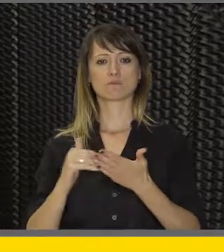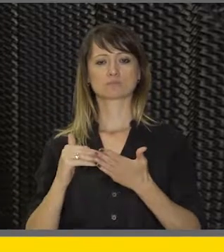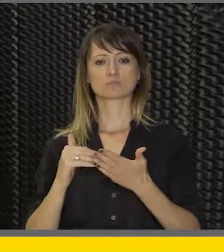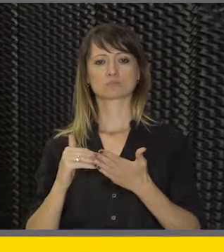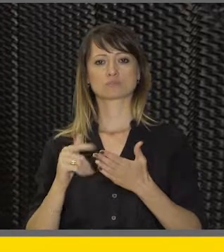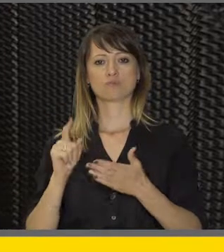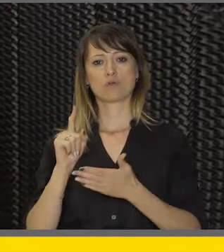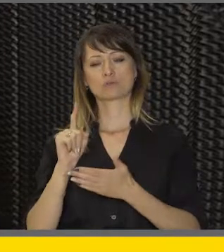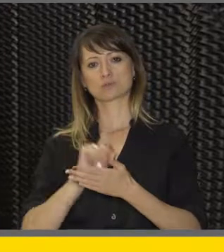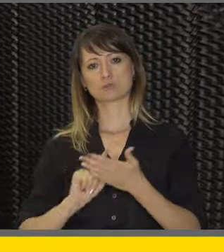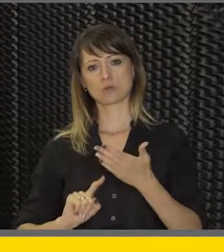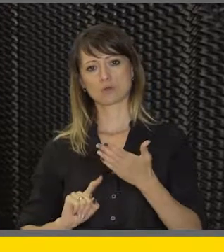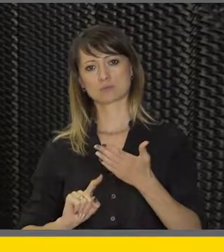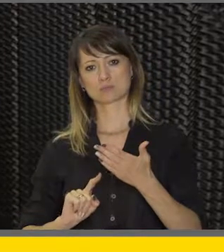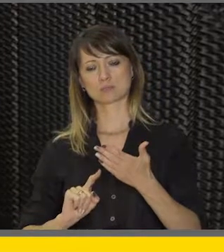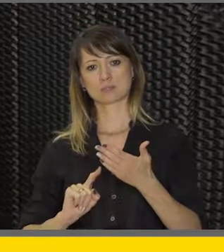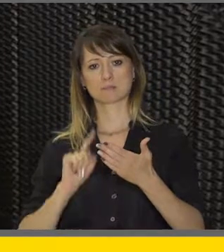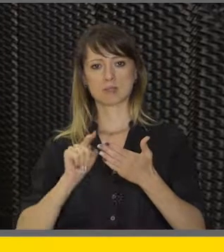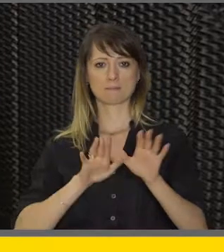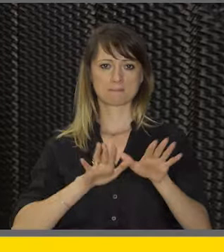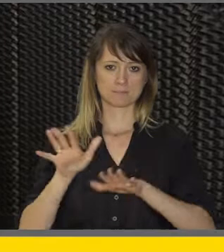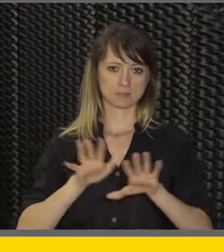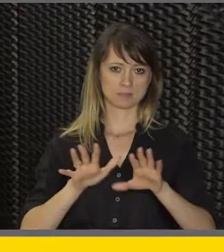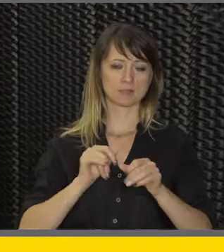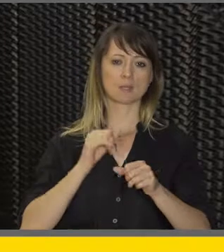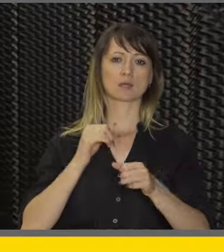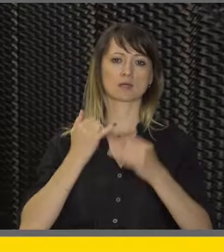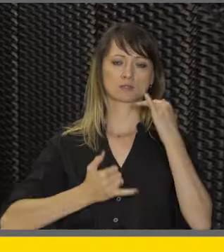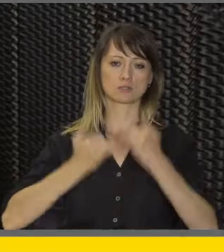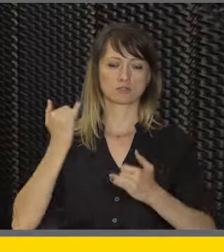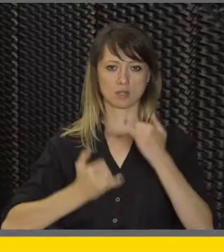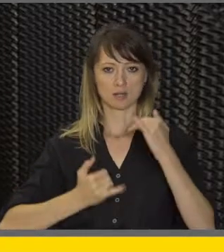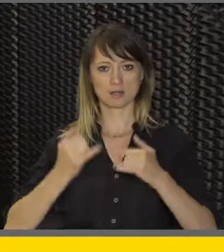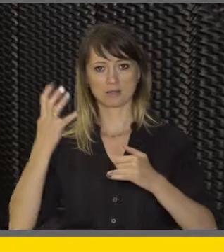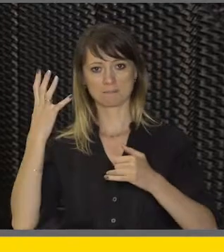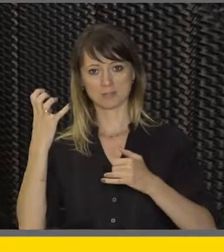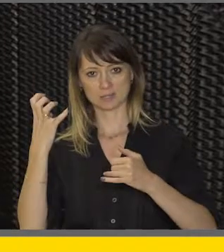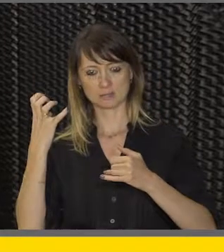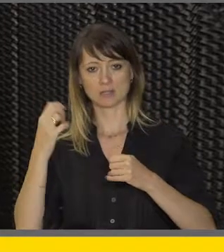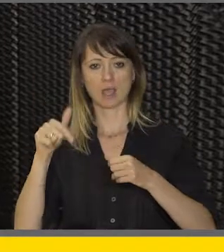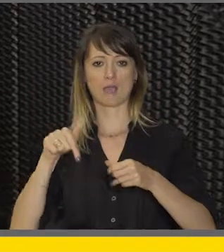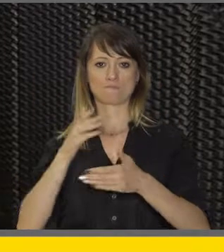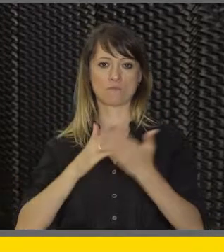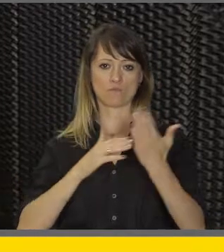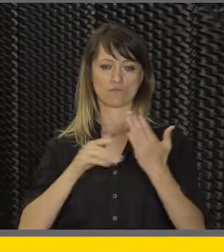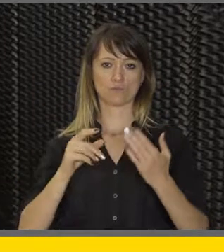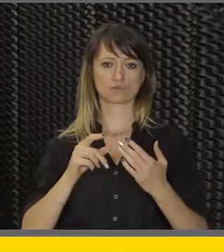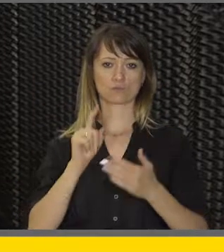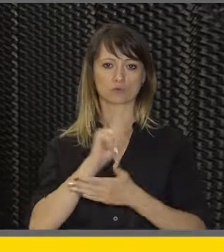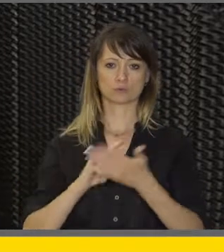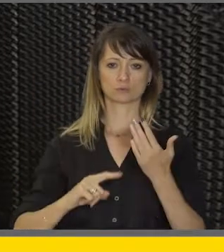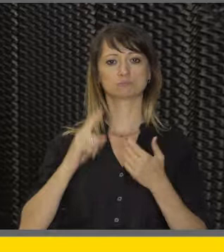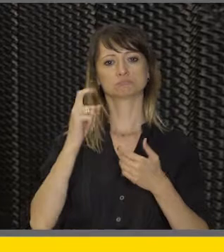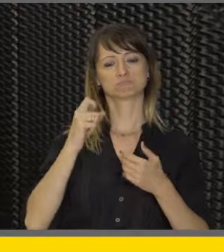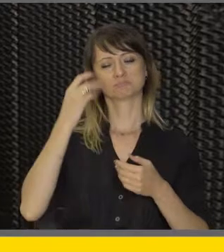pozycję. Jeżeli było 500 na przykład patentów w całym kraju, a przyznane w województwie w śląskim 100, to w tym momencie byliśmy gdzieś tam chyba na słabszej pozycji,